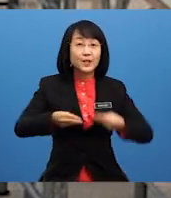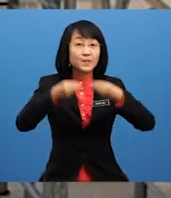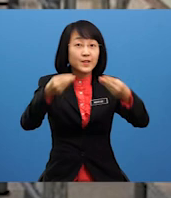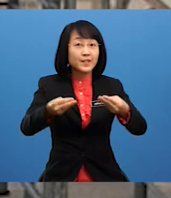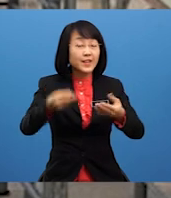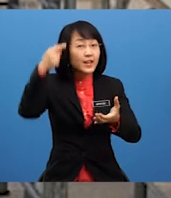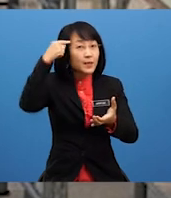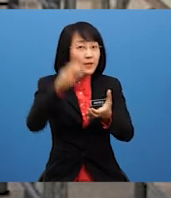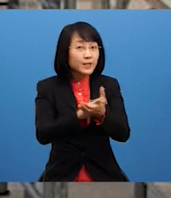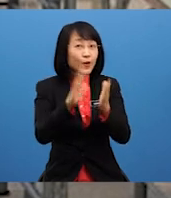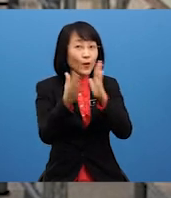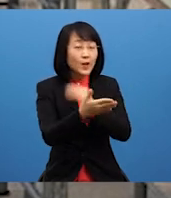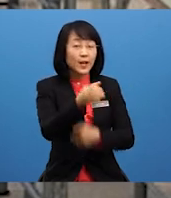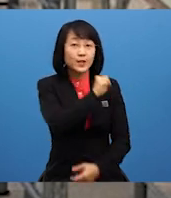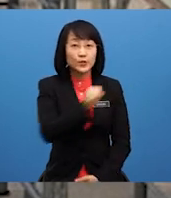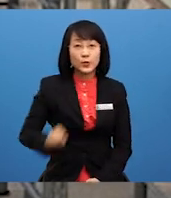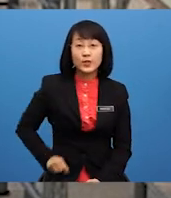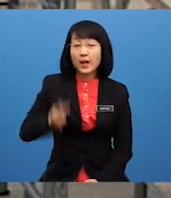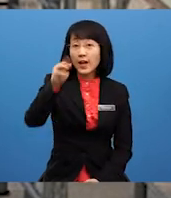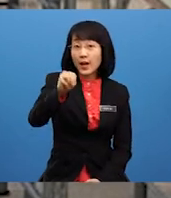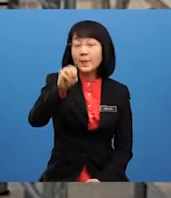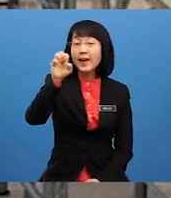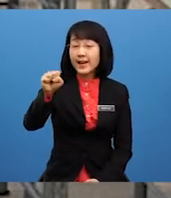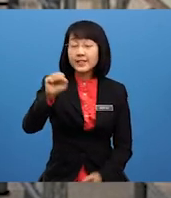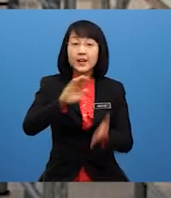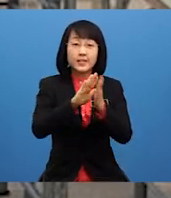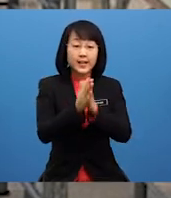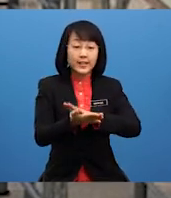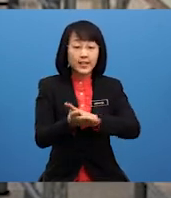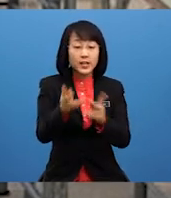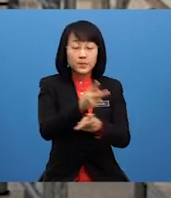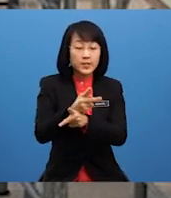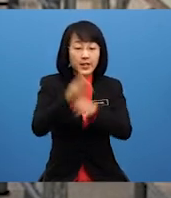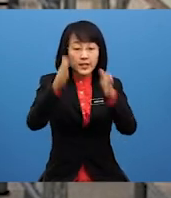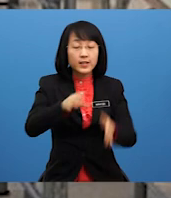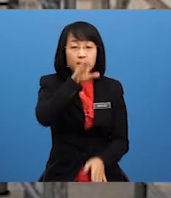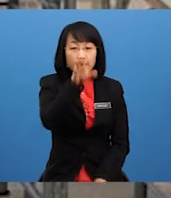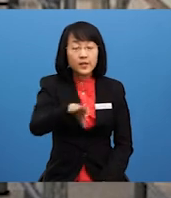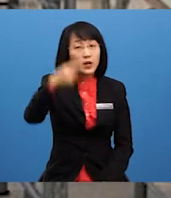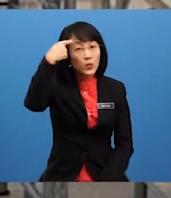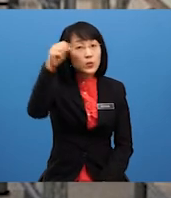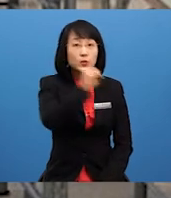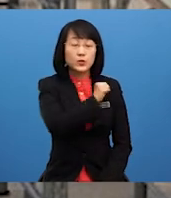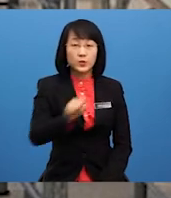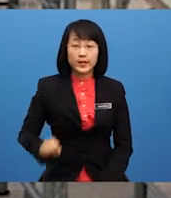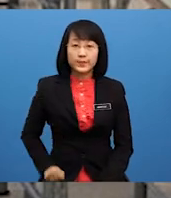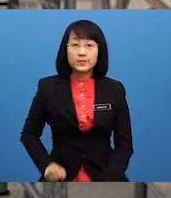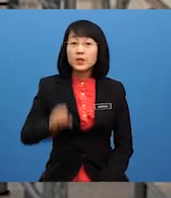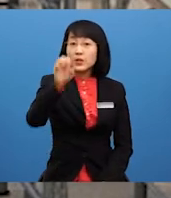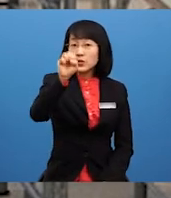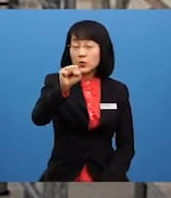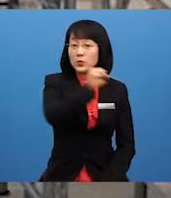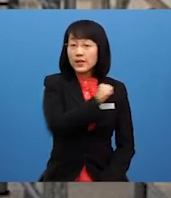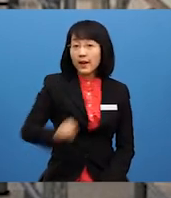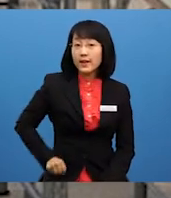Sultan Mansur Shah menjadi pengembala gajah baginda. Malah, Sultan Mansur Shah juga telah